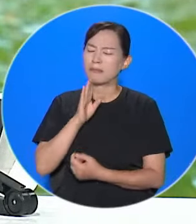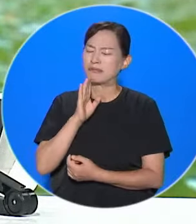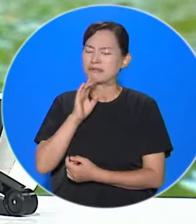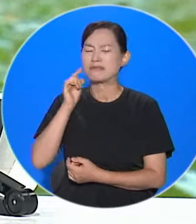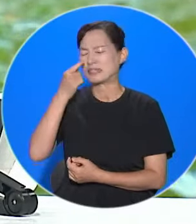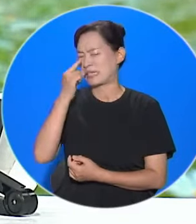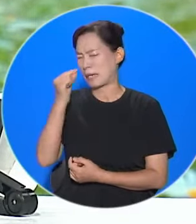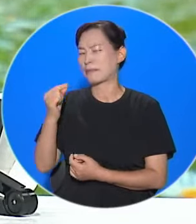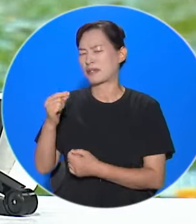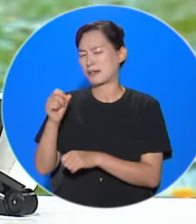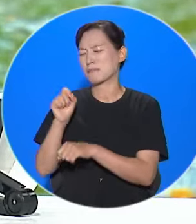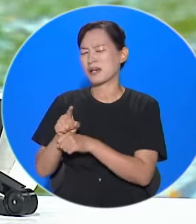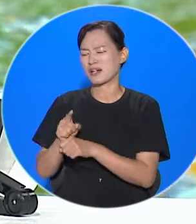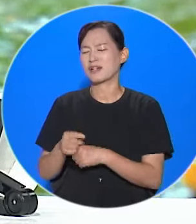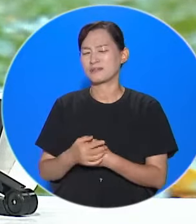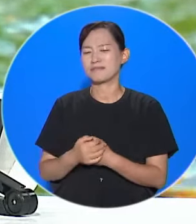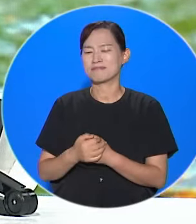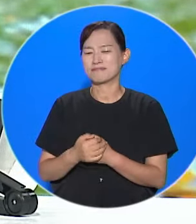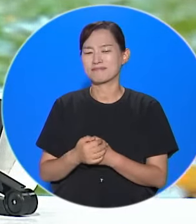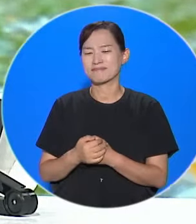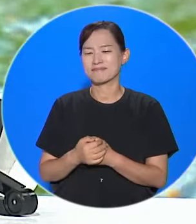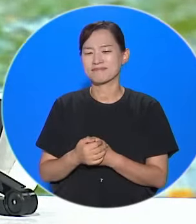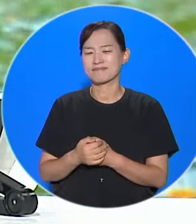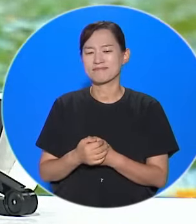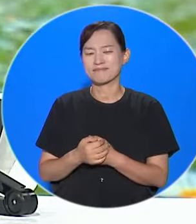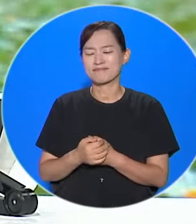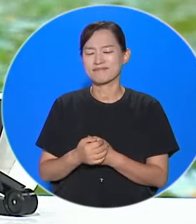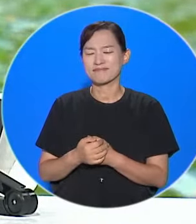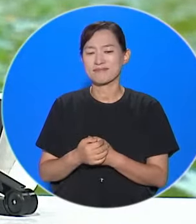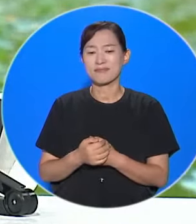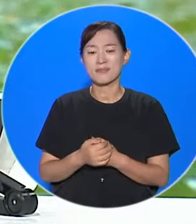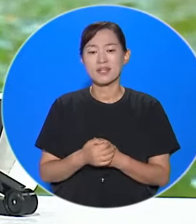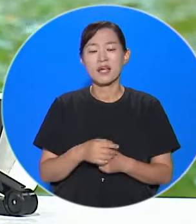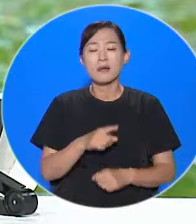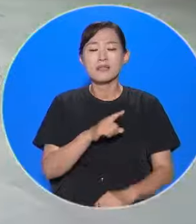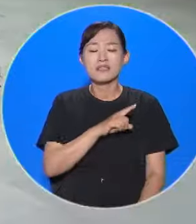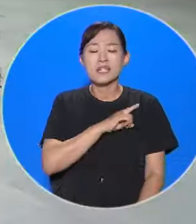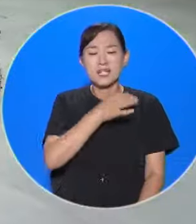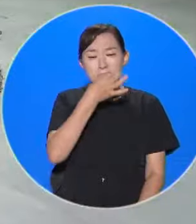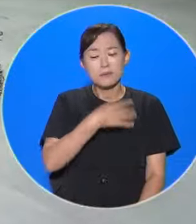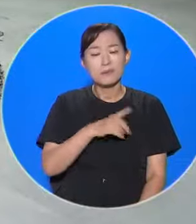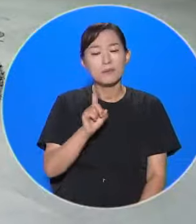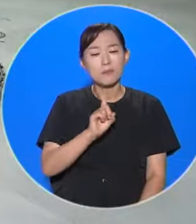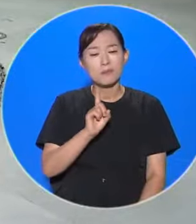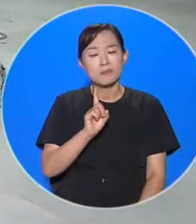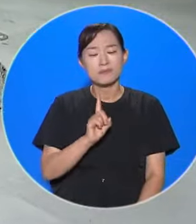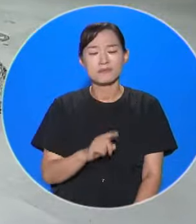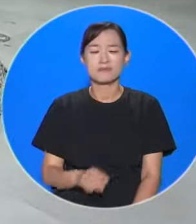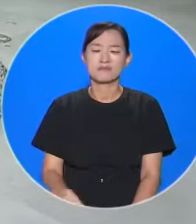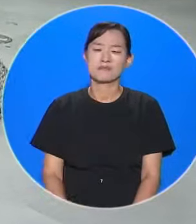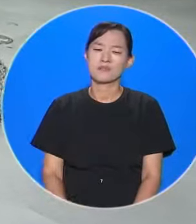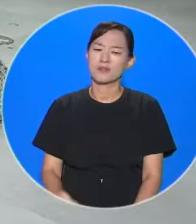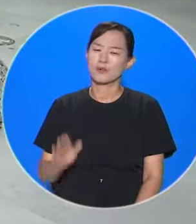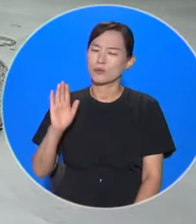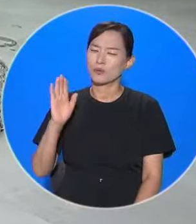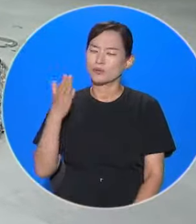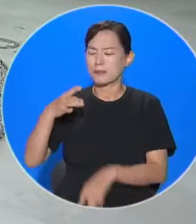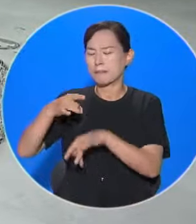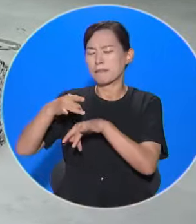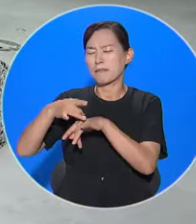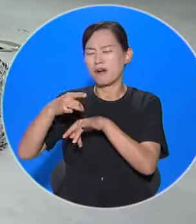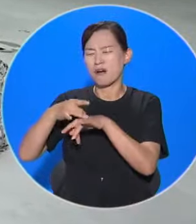예민해요. 예민하고 신경 많이 쓰시고. 예. 뭐가 가장 힘드세요, 요즘은? 요즘은